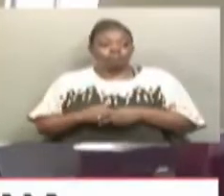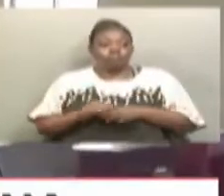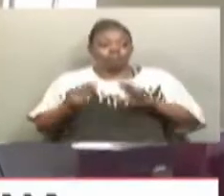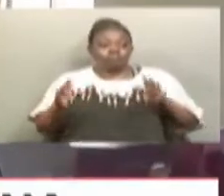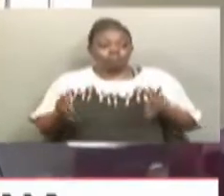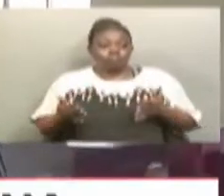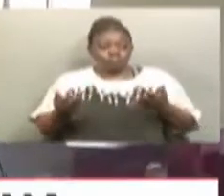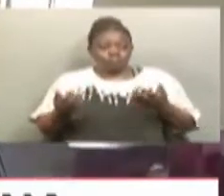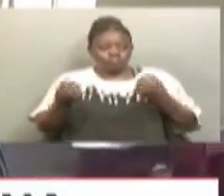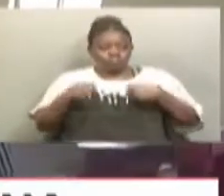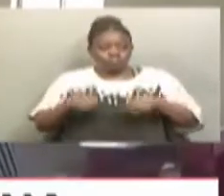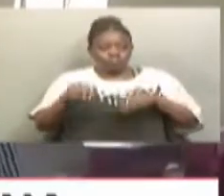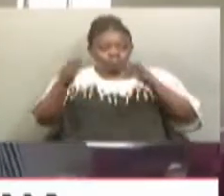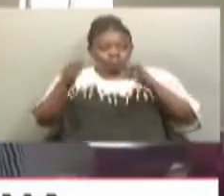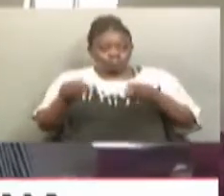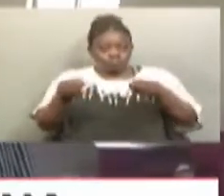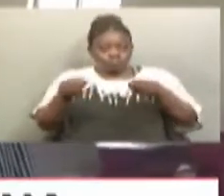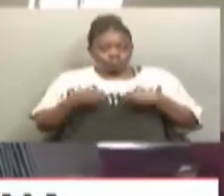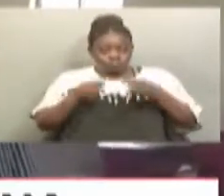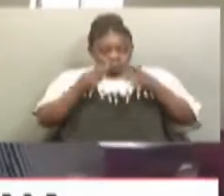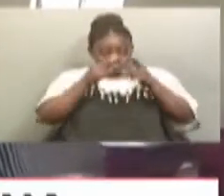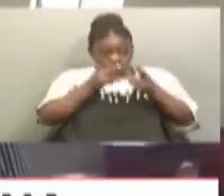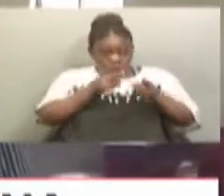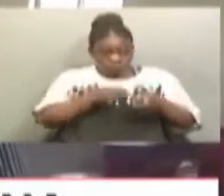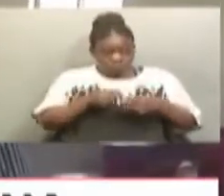things, he gives me hope.